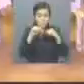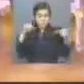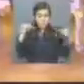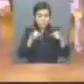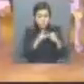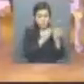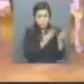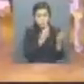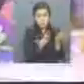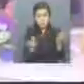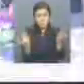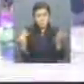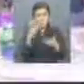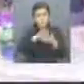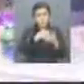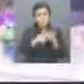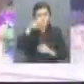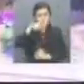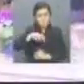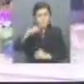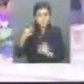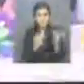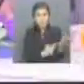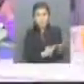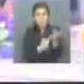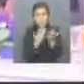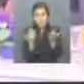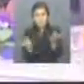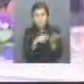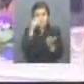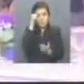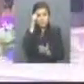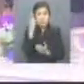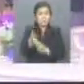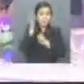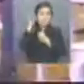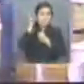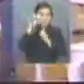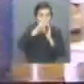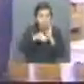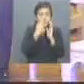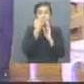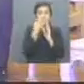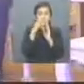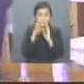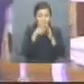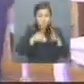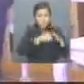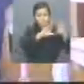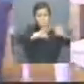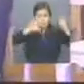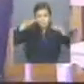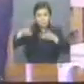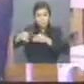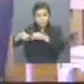ฉบับค่ะว่าจะใช้เวลาทั้งสิ้น2วันนะคะโดยให้เวลาอภิปราย14ชั่วโมงให้ฝ่ายค้านและฝ่ายรัฐบาลอภิปรายฝ่าย